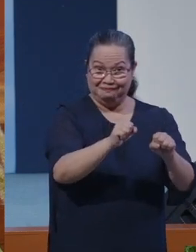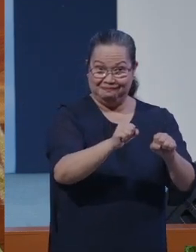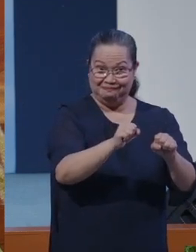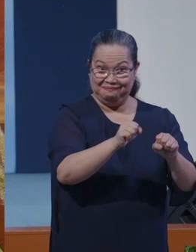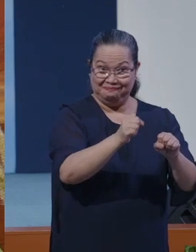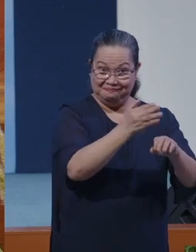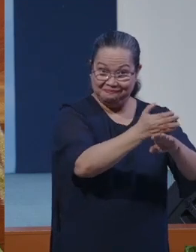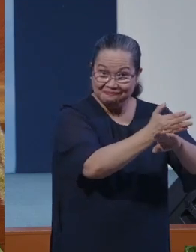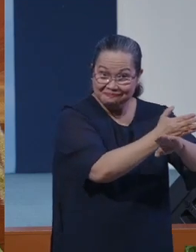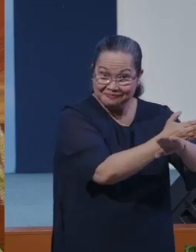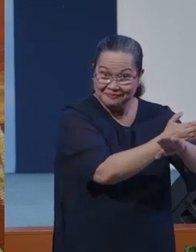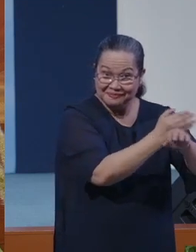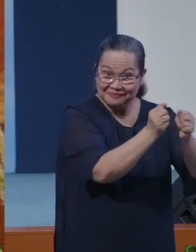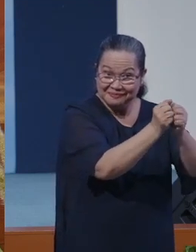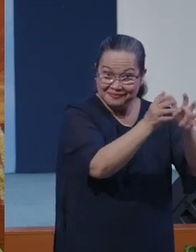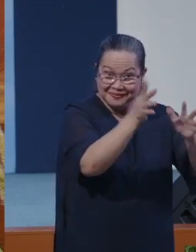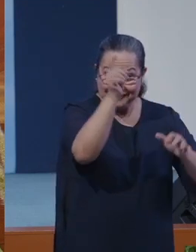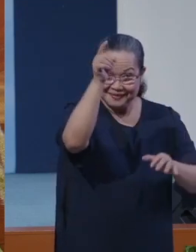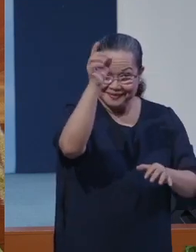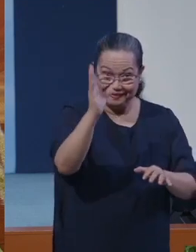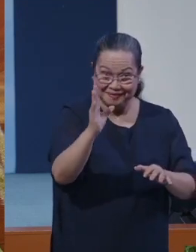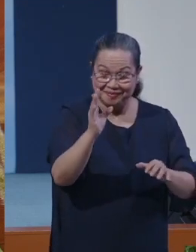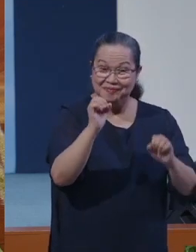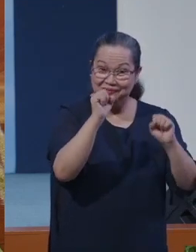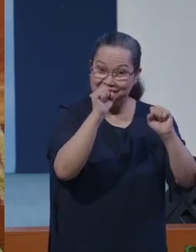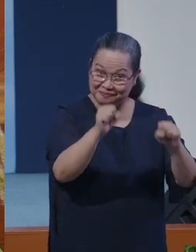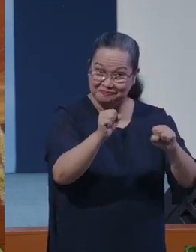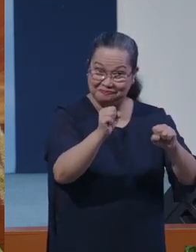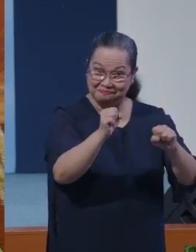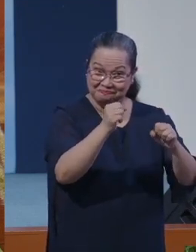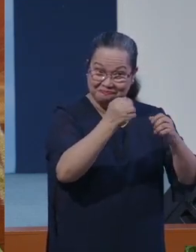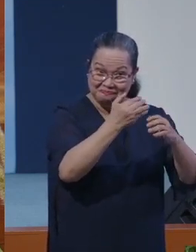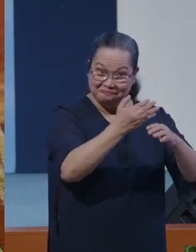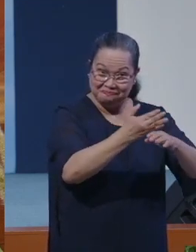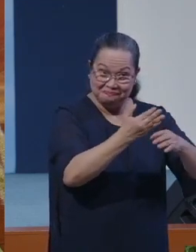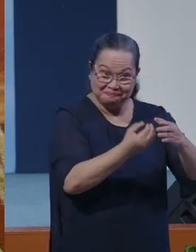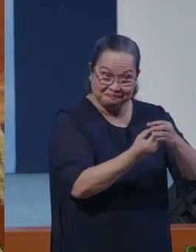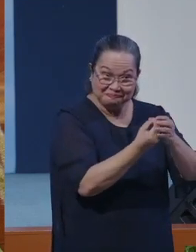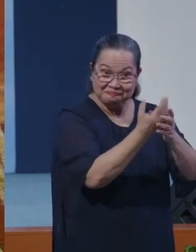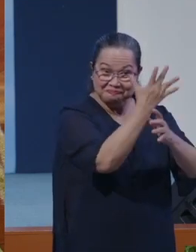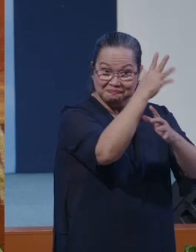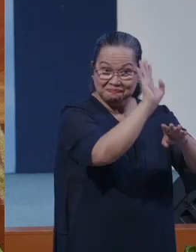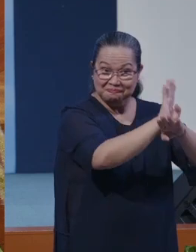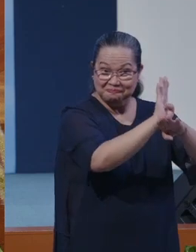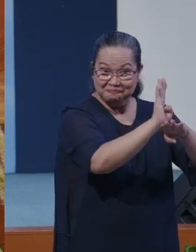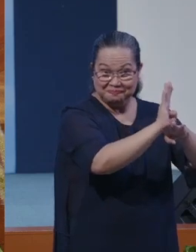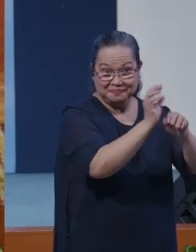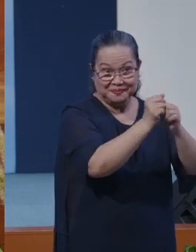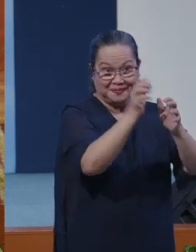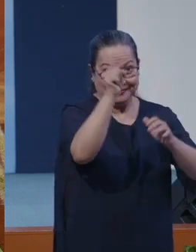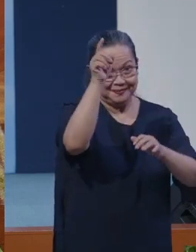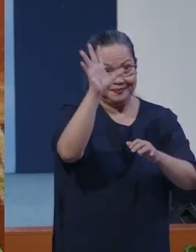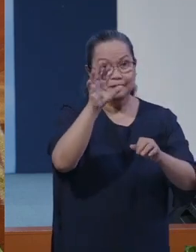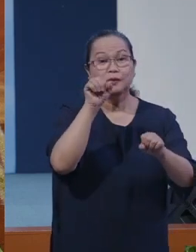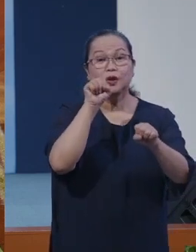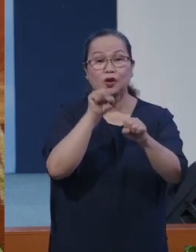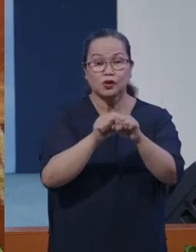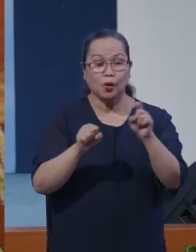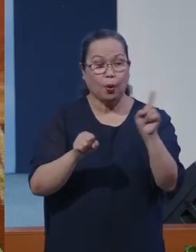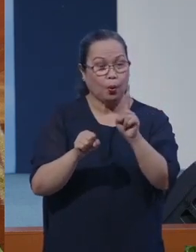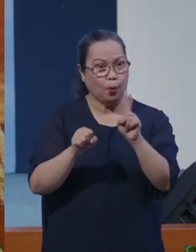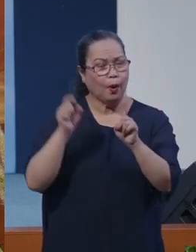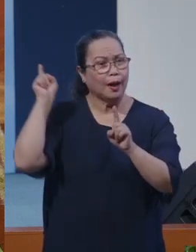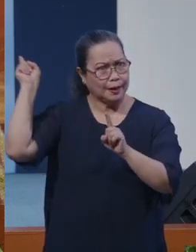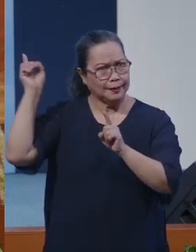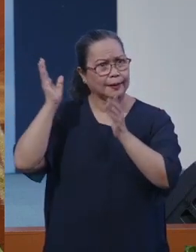kung wala ang ating Panginoon? Sila ba ay uunlad kung wala ang ating Diyos? So, ako'y